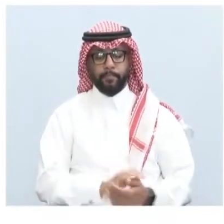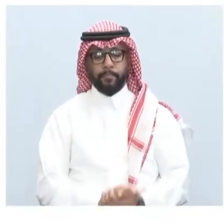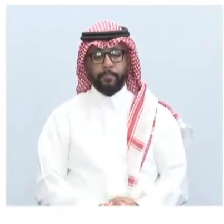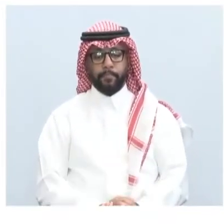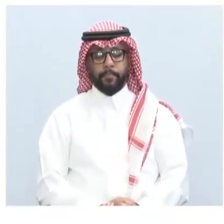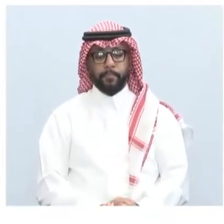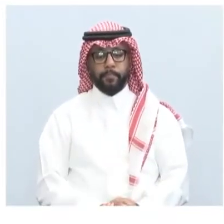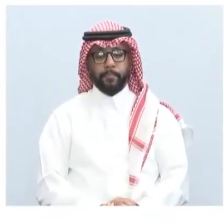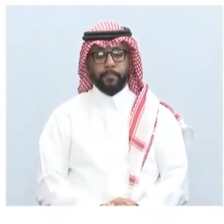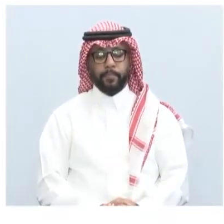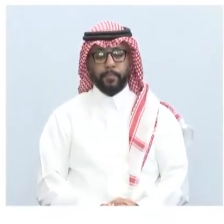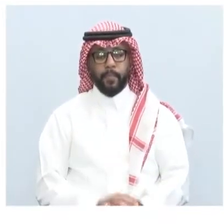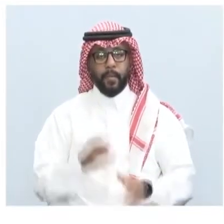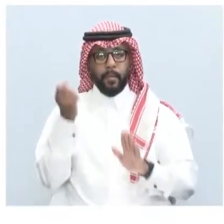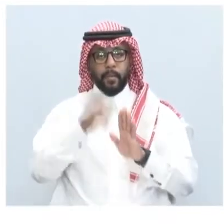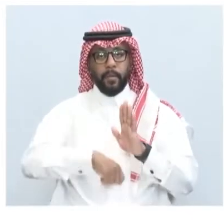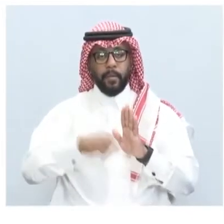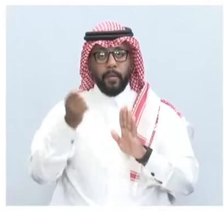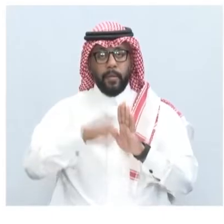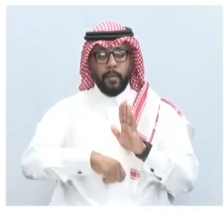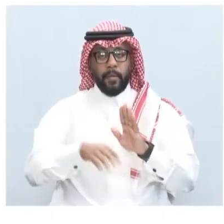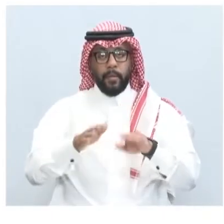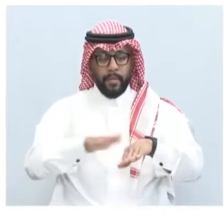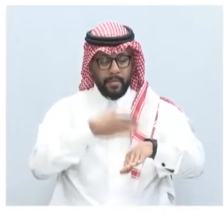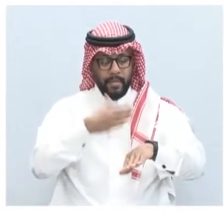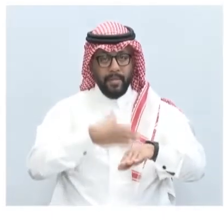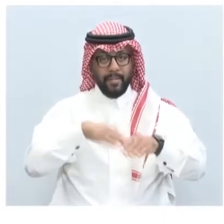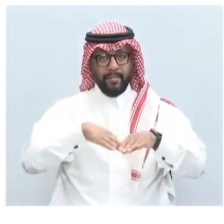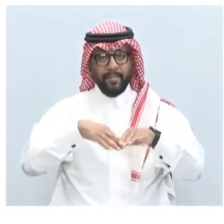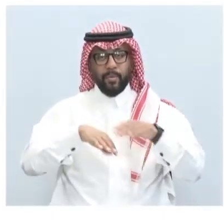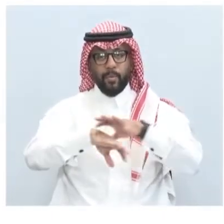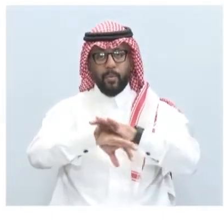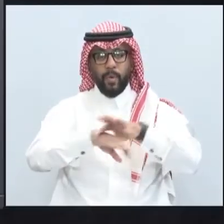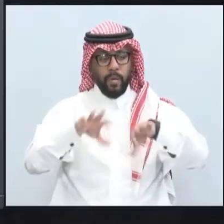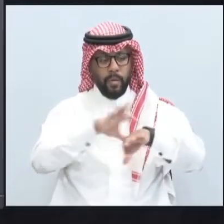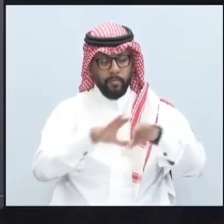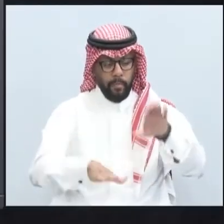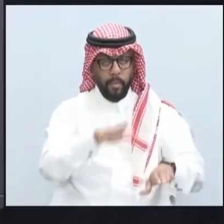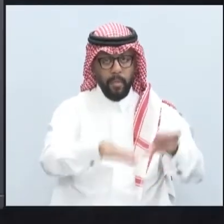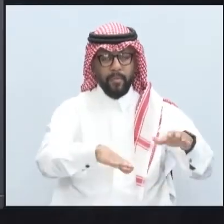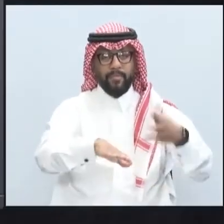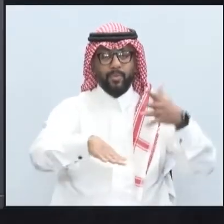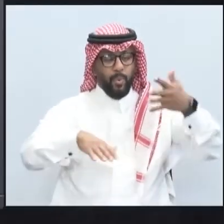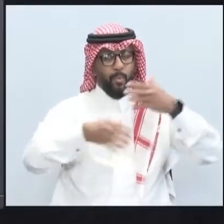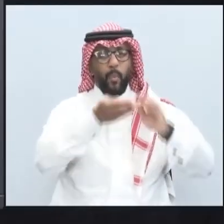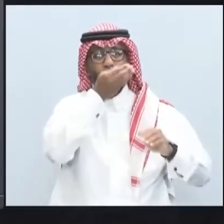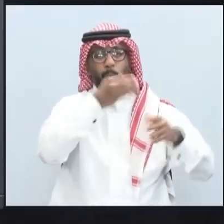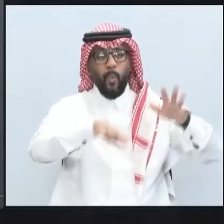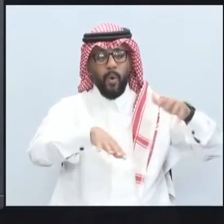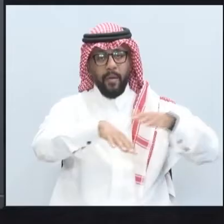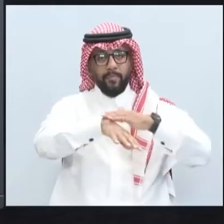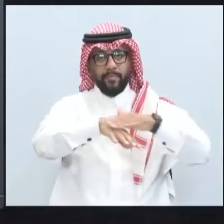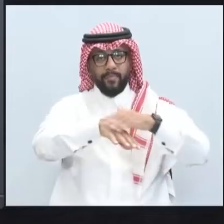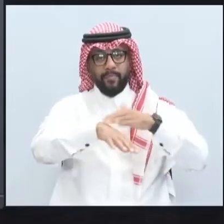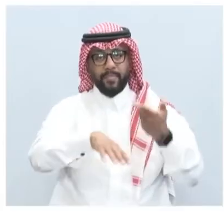ناتي الان الى حكم المسح على الخف والجورب ما حكم المسح على الخف والجورب